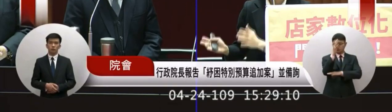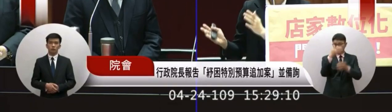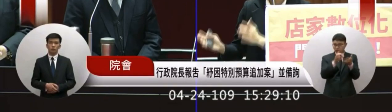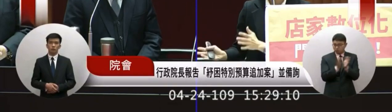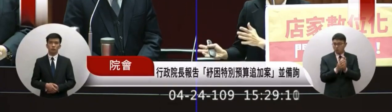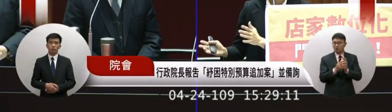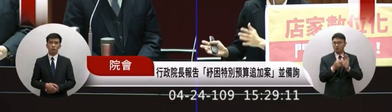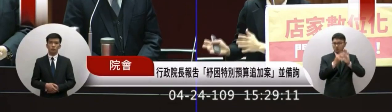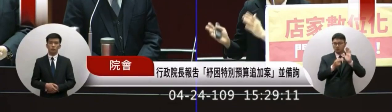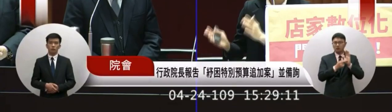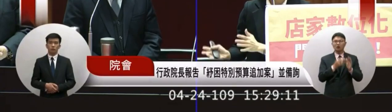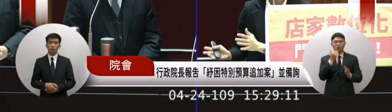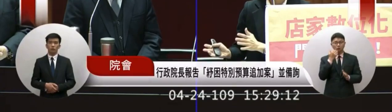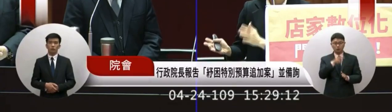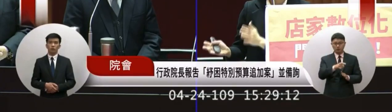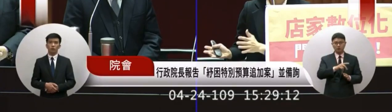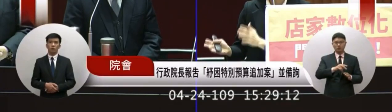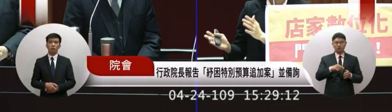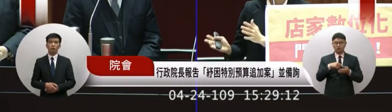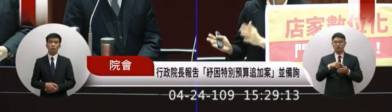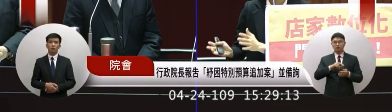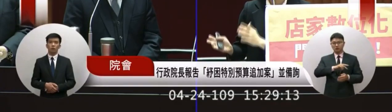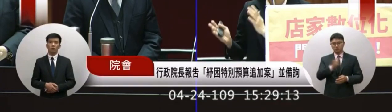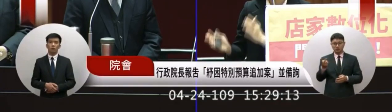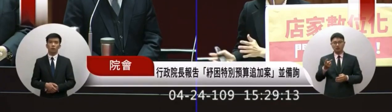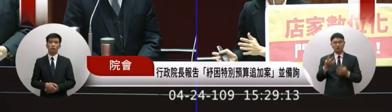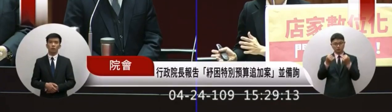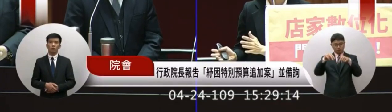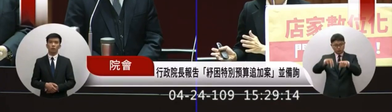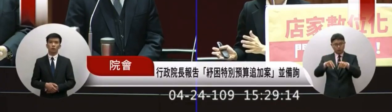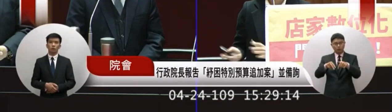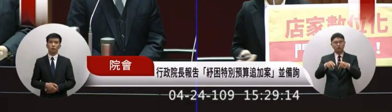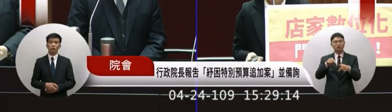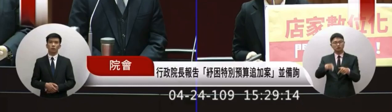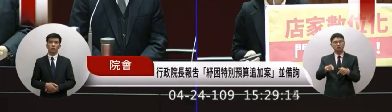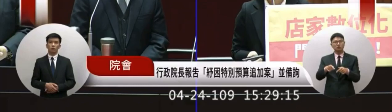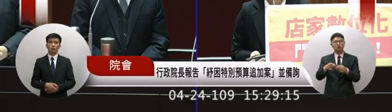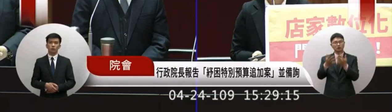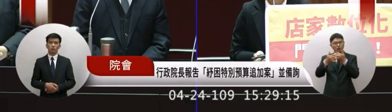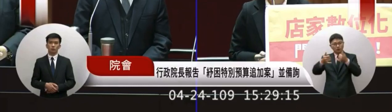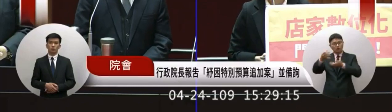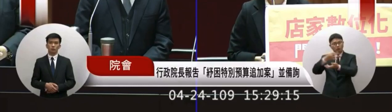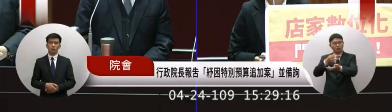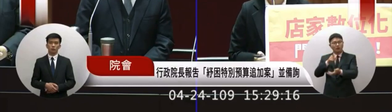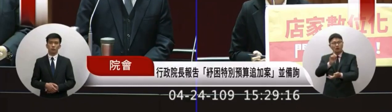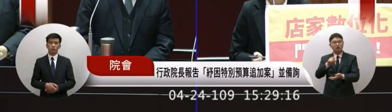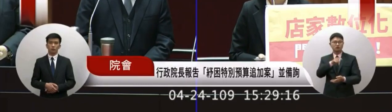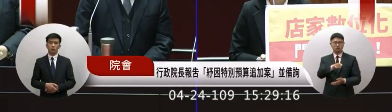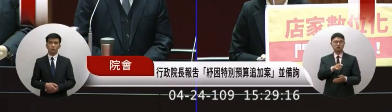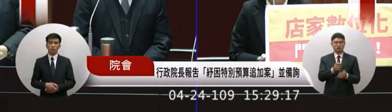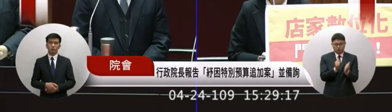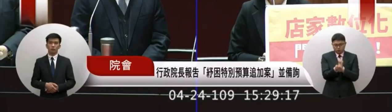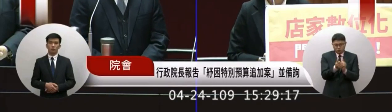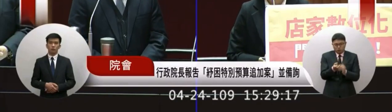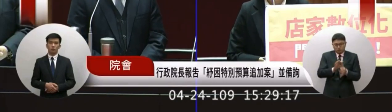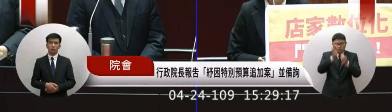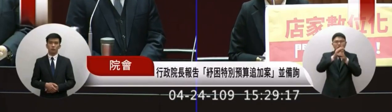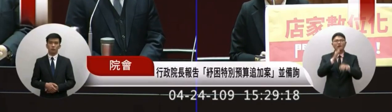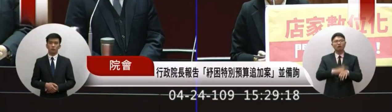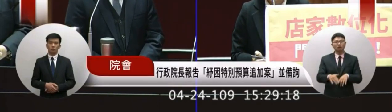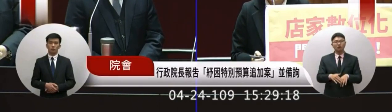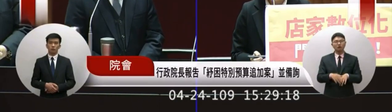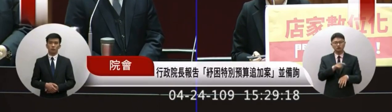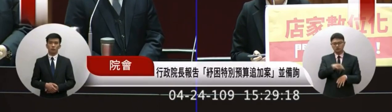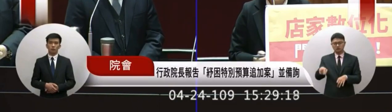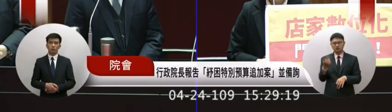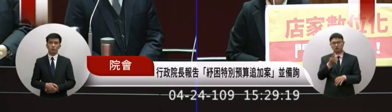旦数位化、一旦电子化之后，你所要提出的税额其实是增加的。那我们是不是这两个方案其实是有所冲突的？我们是不是应该要